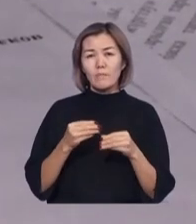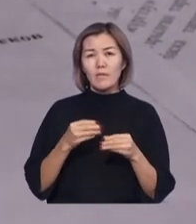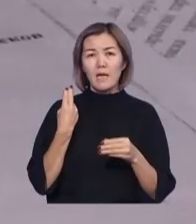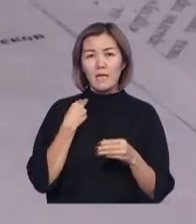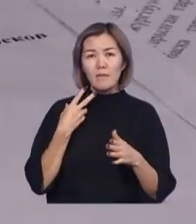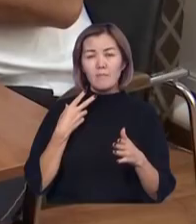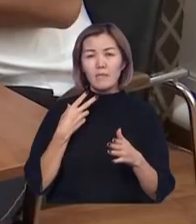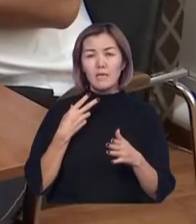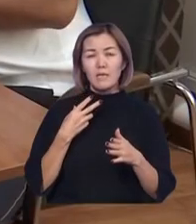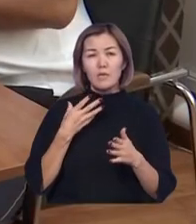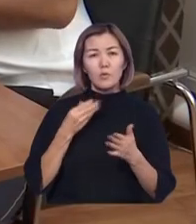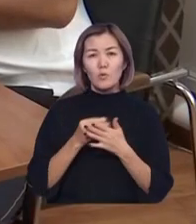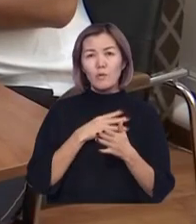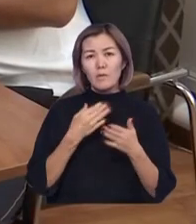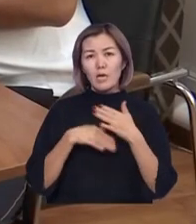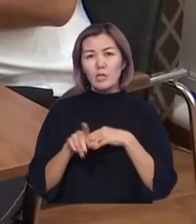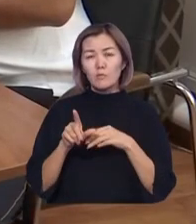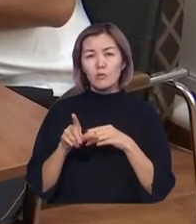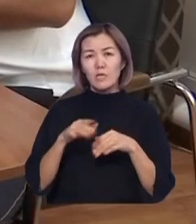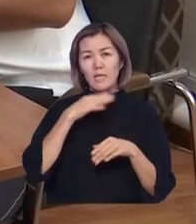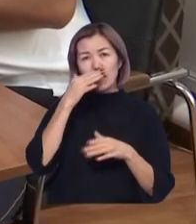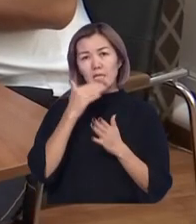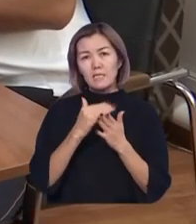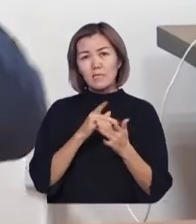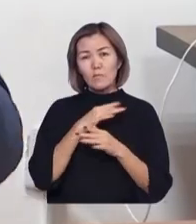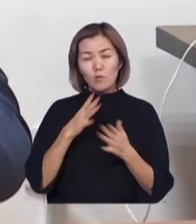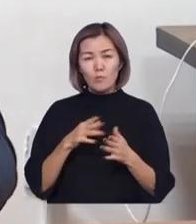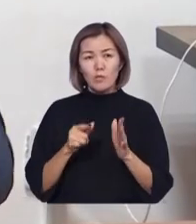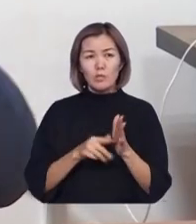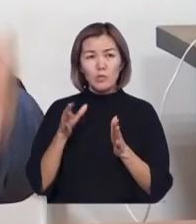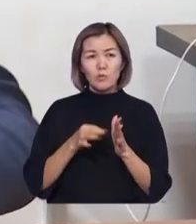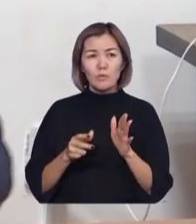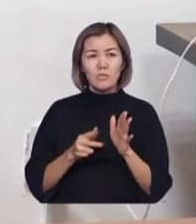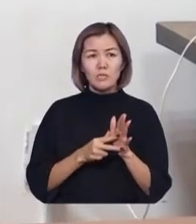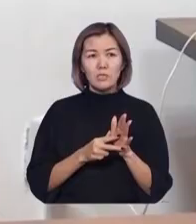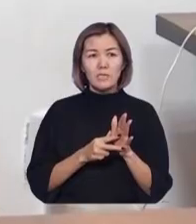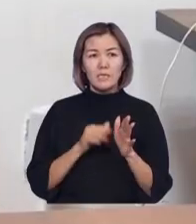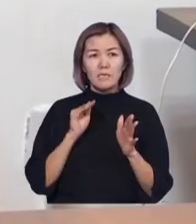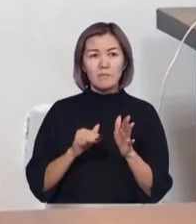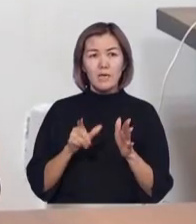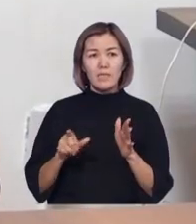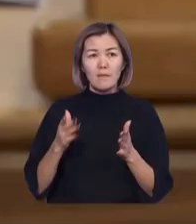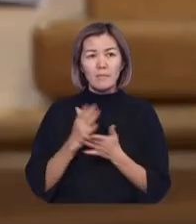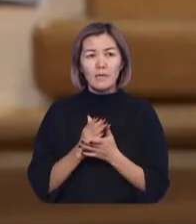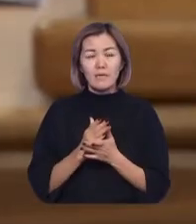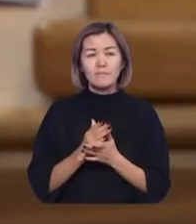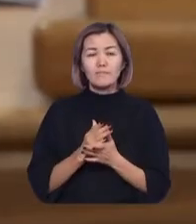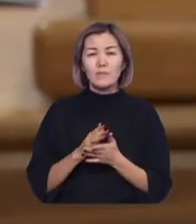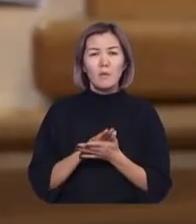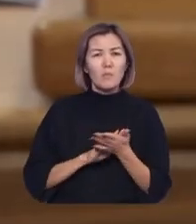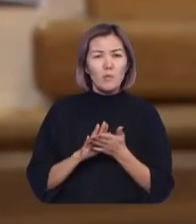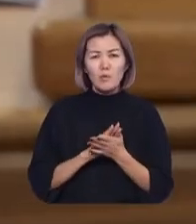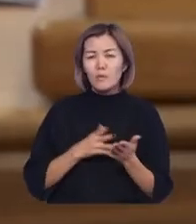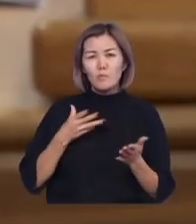төлемей өз ұрпағынан қашып жүрген әкелер саны көп. Мәселен, Жетісу облысы бойынша 8000-нан аса алимент өндірісі бар. Ал оның ішінде мүлдем